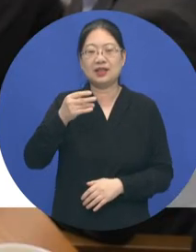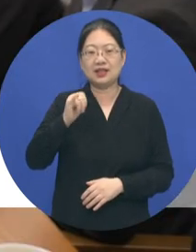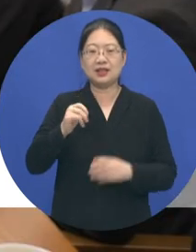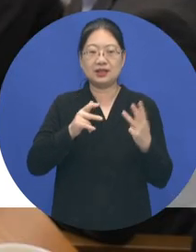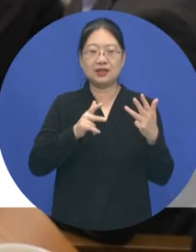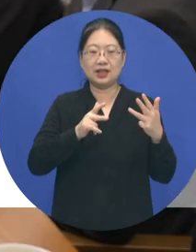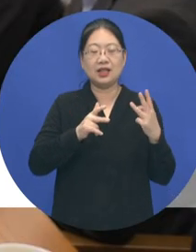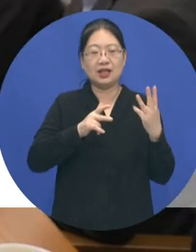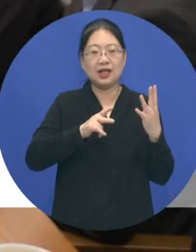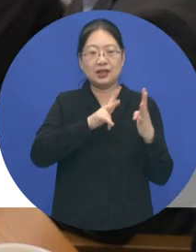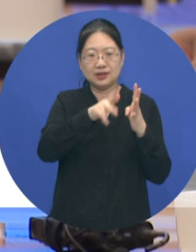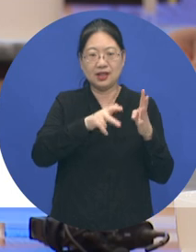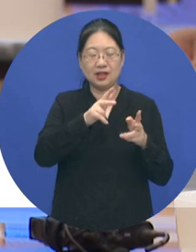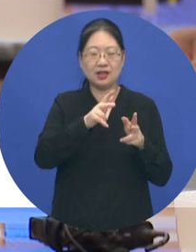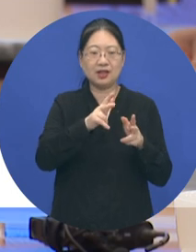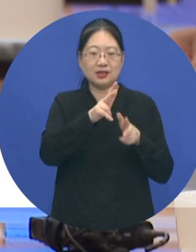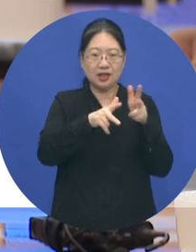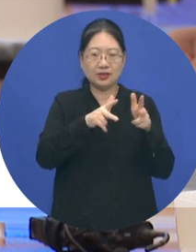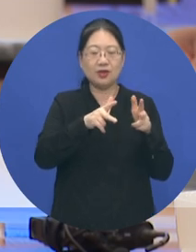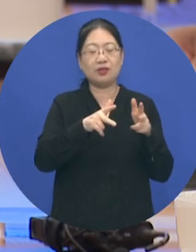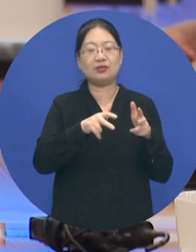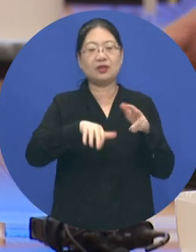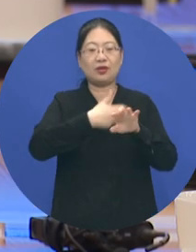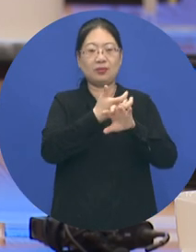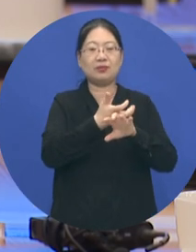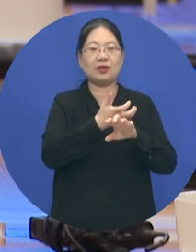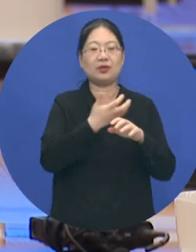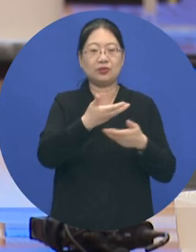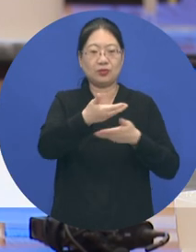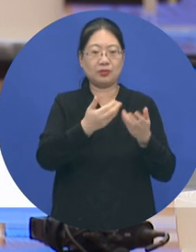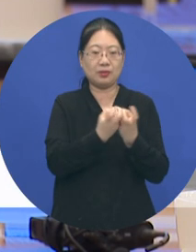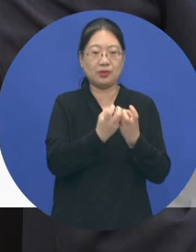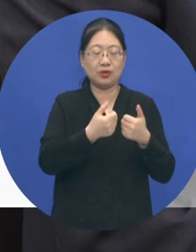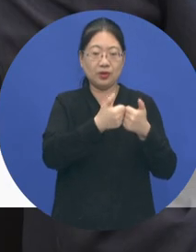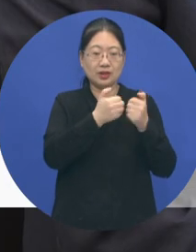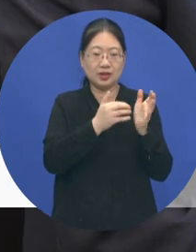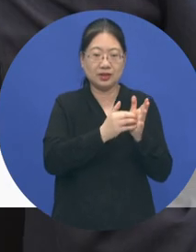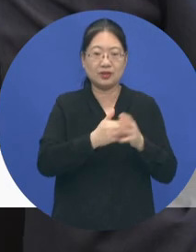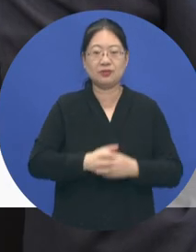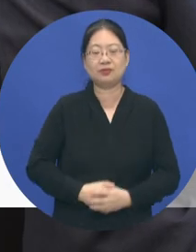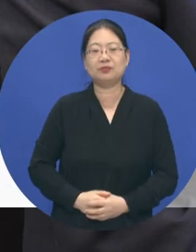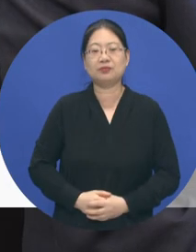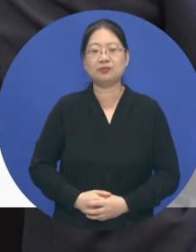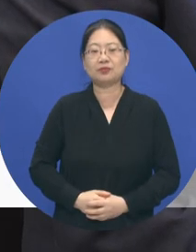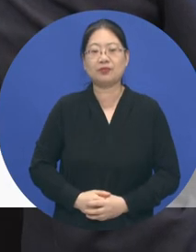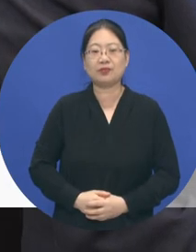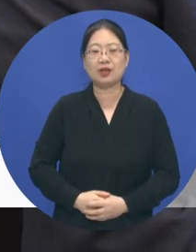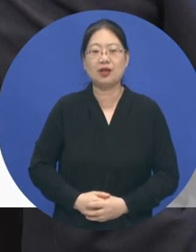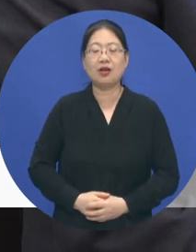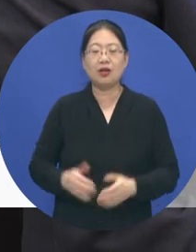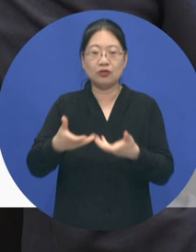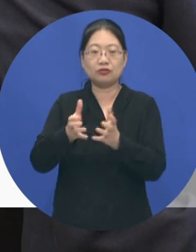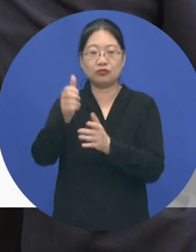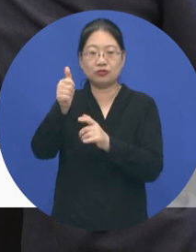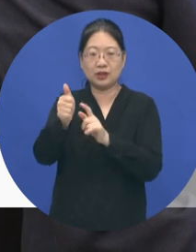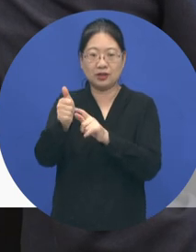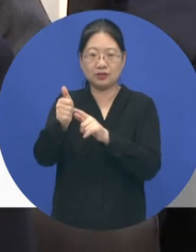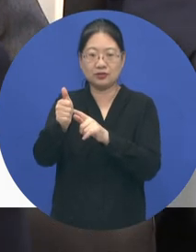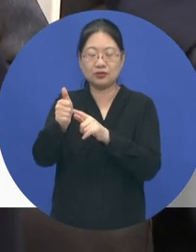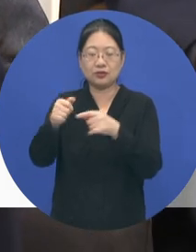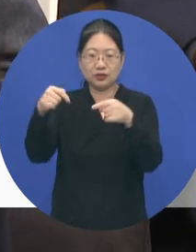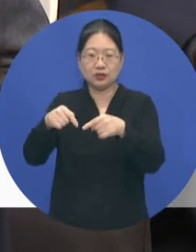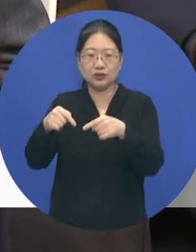청년 교류 등을 위한 협력 방안을 논의했습니다 김동현 지사는 국장급 실무 그룹 구성을 제안했고 휘트머